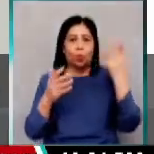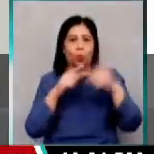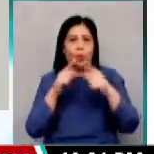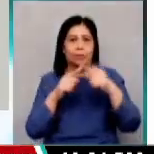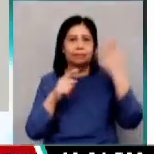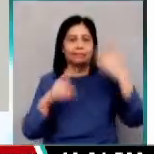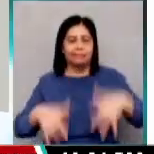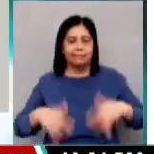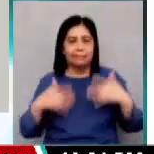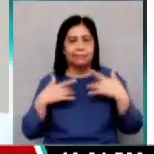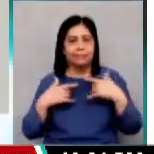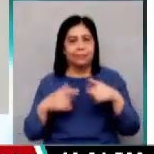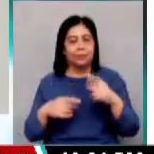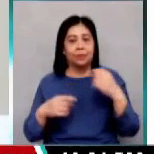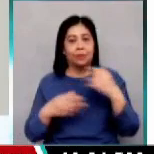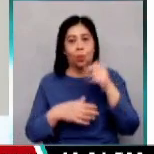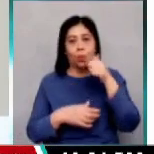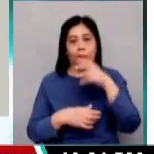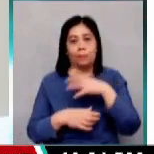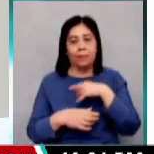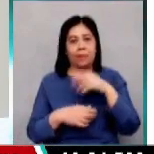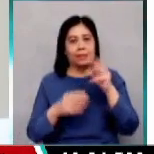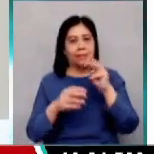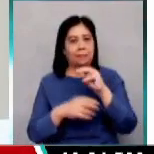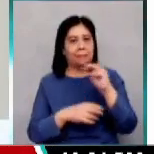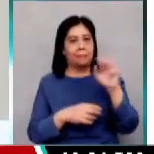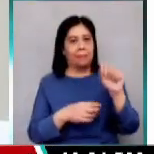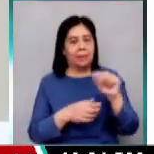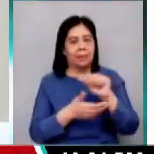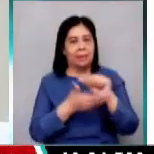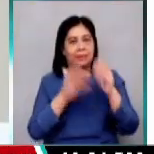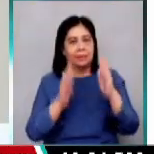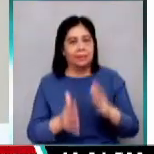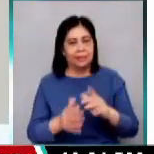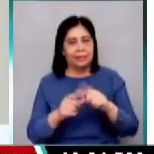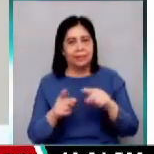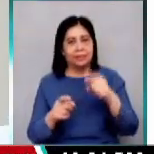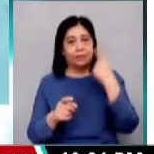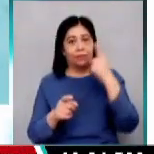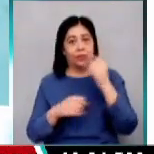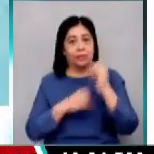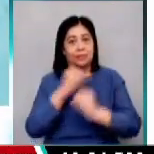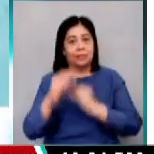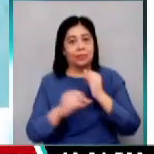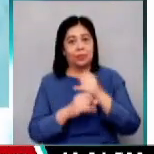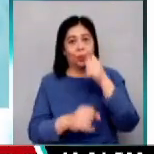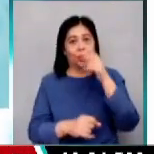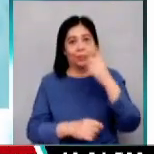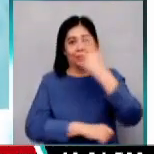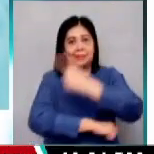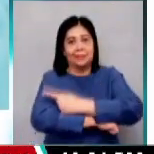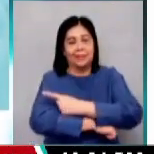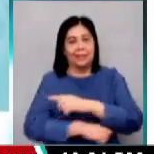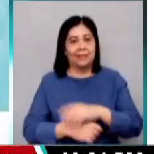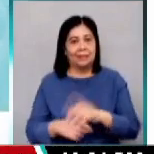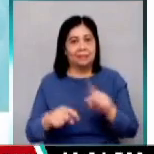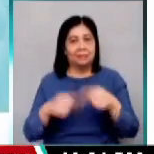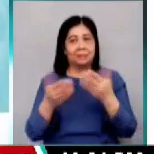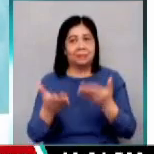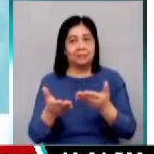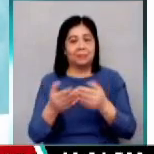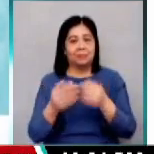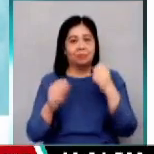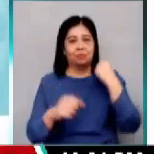Women, ginawa ng multimedia artist na si Ja Turla para sa International Women's Day. Habang ito, pagtutol daw sa